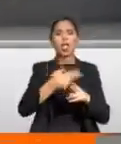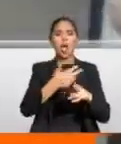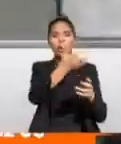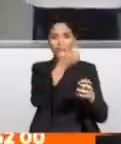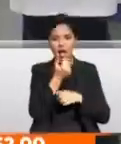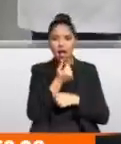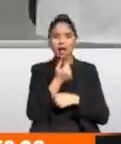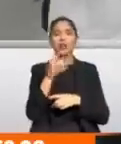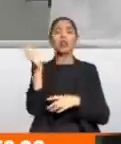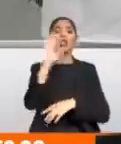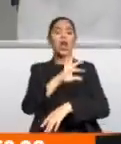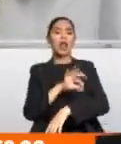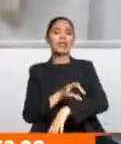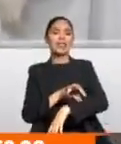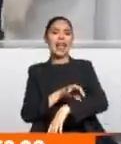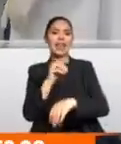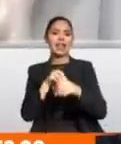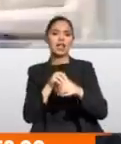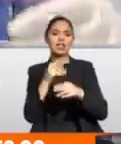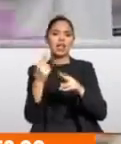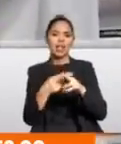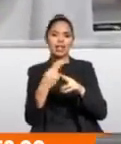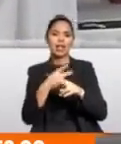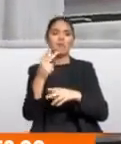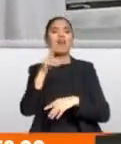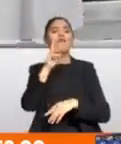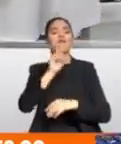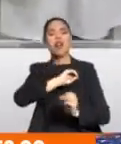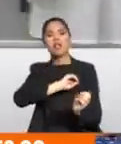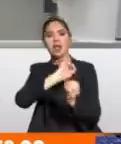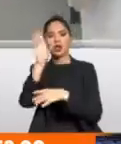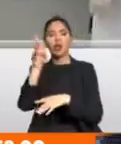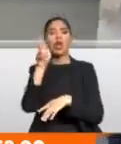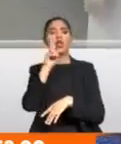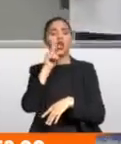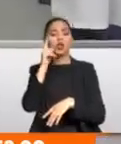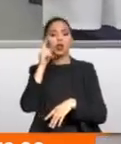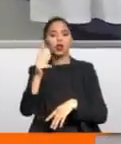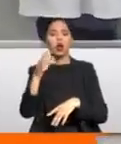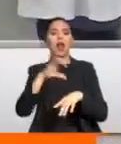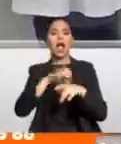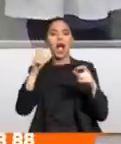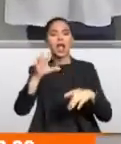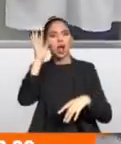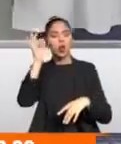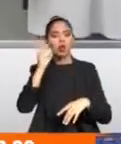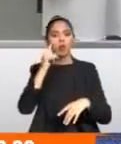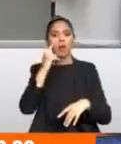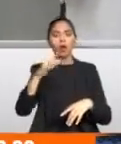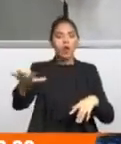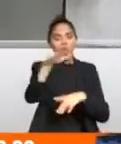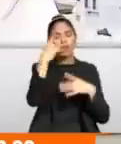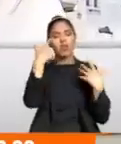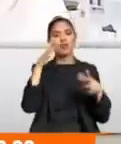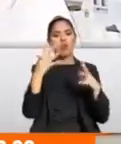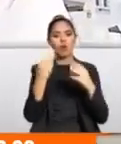Üstüne bir de deriden biyopsi örneği alındı ve Fransa'ya gönderildi. Sonuçlar hastanedeki uzmanlar için de